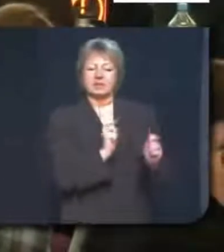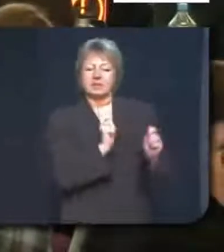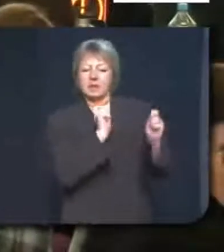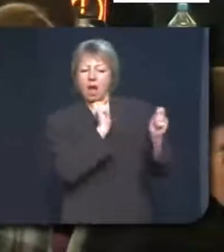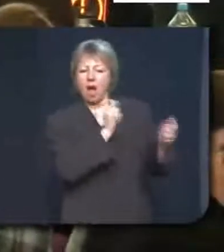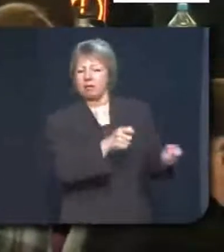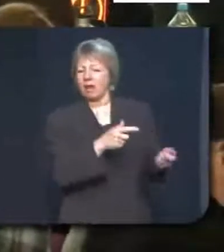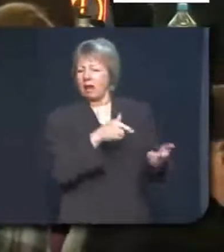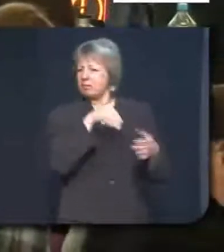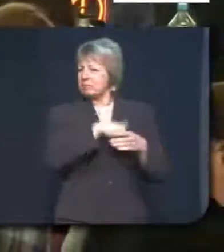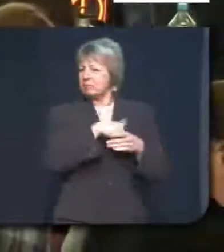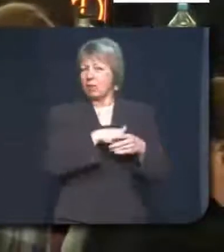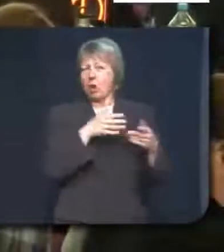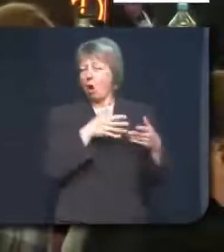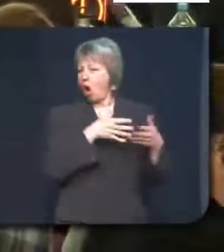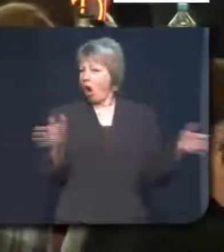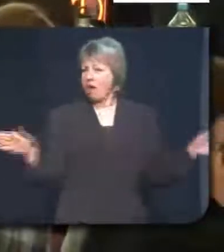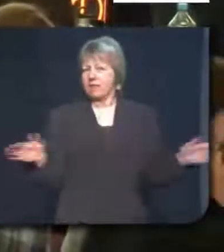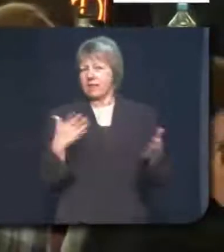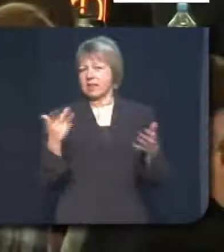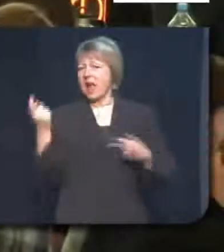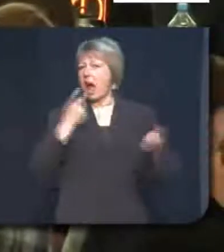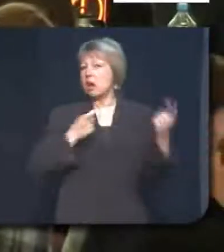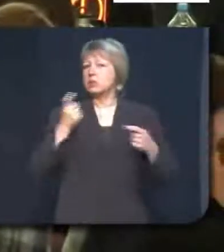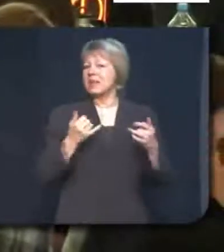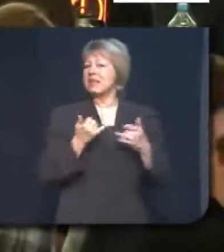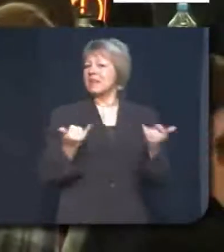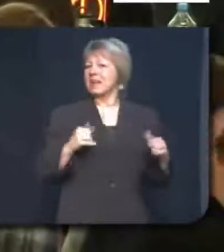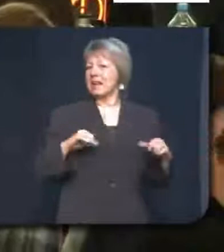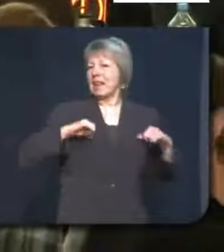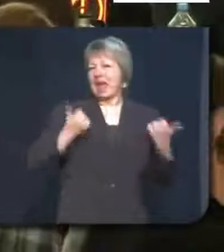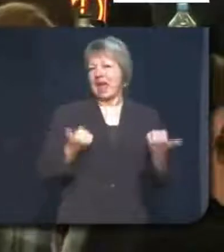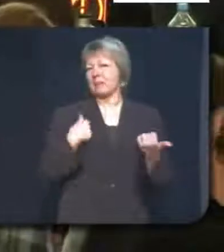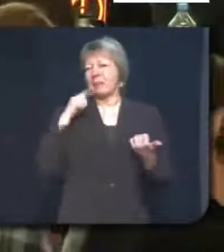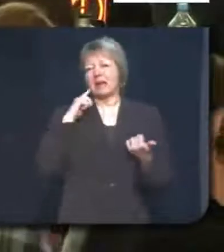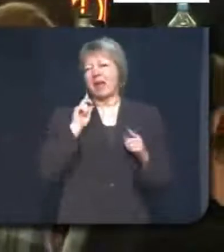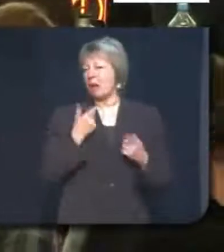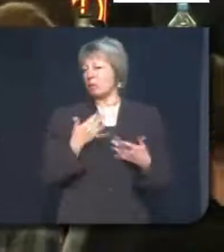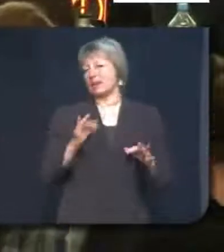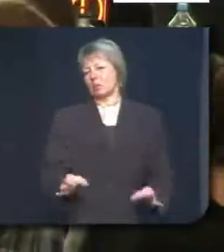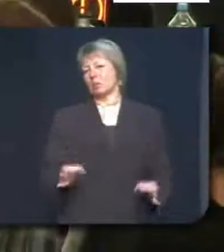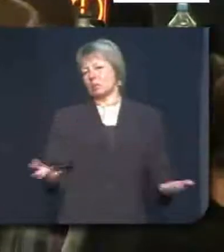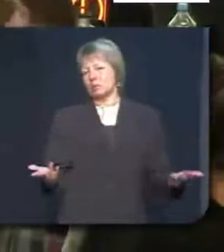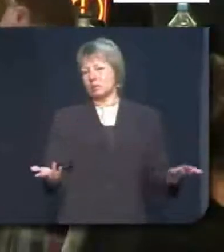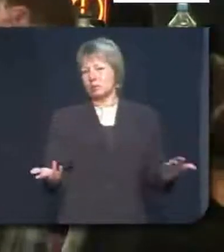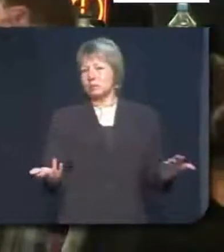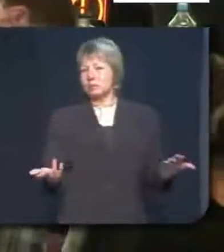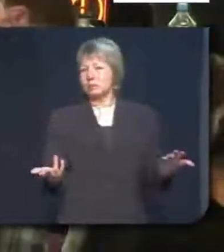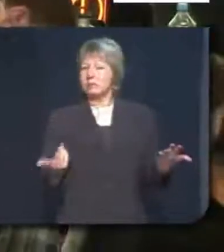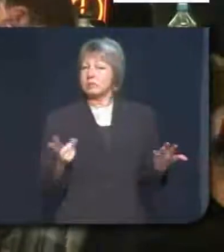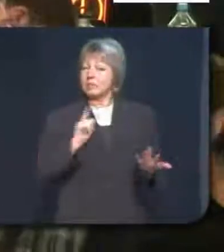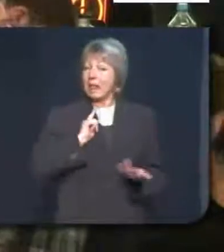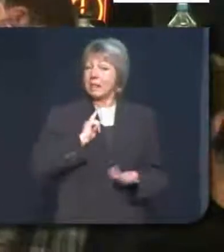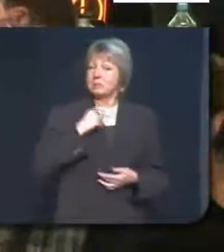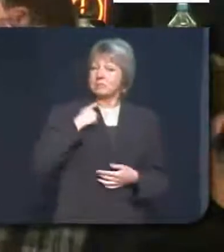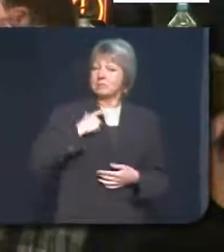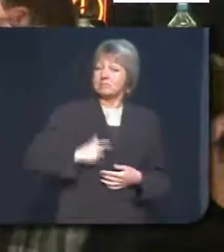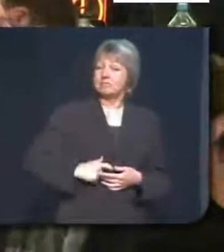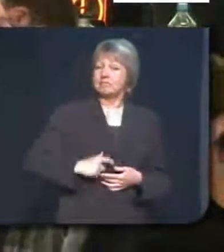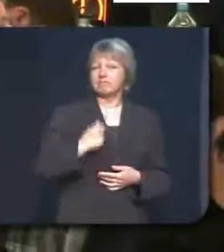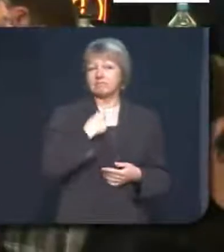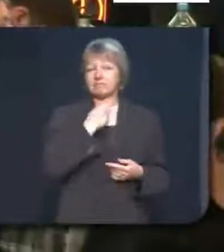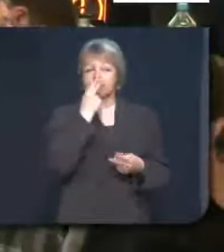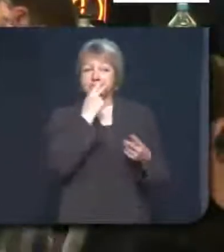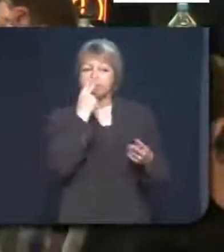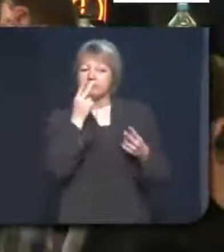offen für Ausländer legt und ich finde dass es auch nicht gut also ich persönlich ja